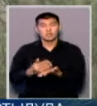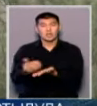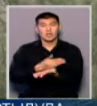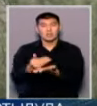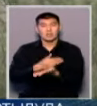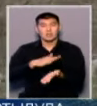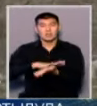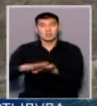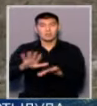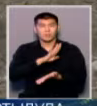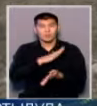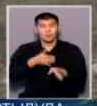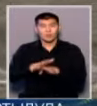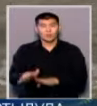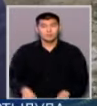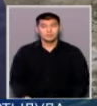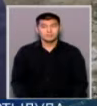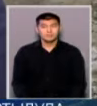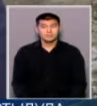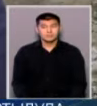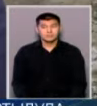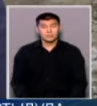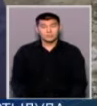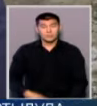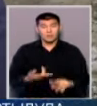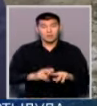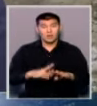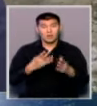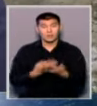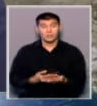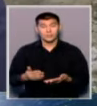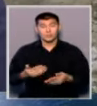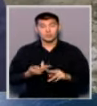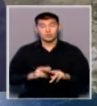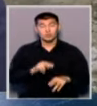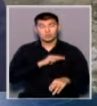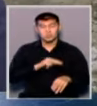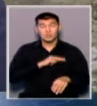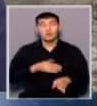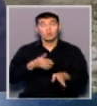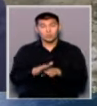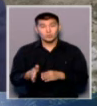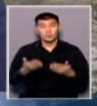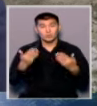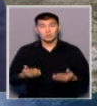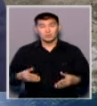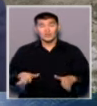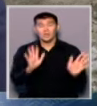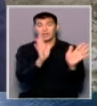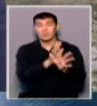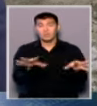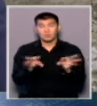759 гектар жер толық тазартылды. Бұл бағытта енді биыл да жұмыстар атқарылуда. Департамент экологиямен